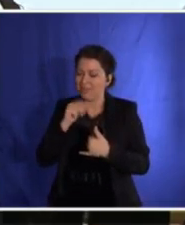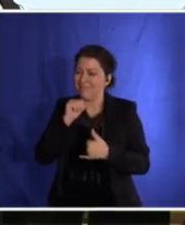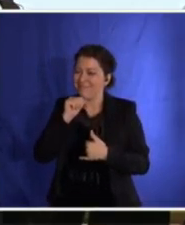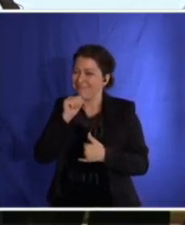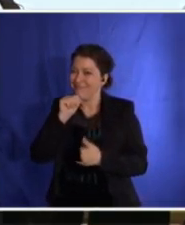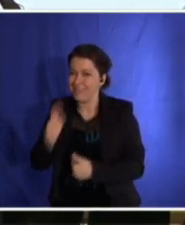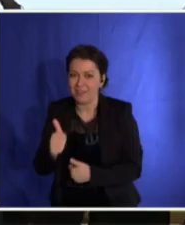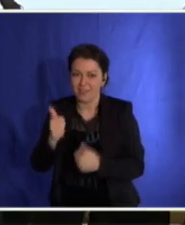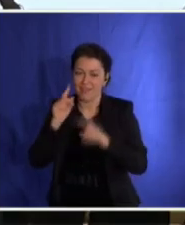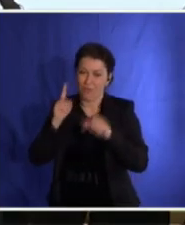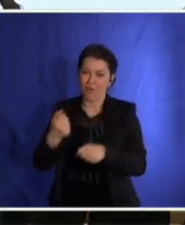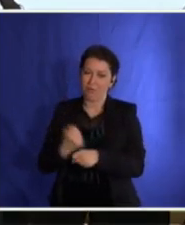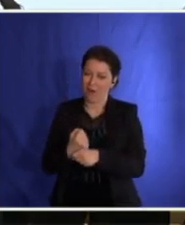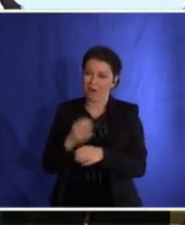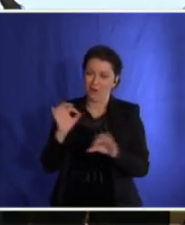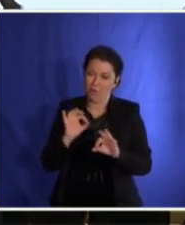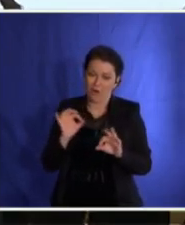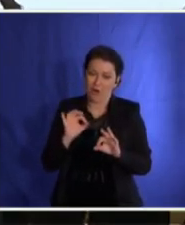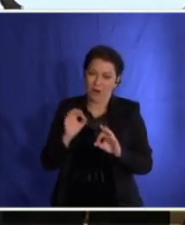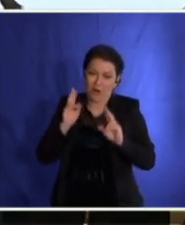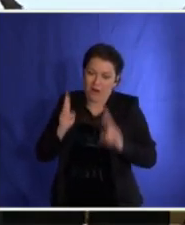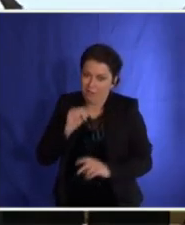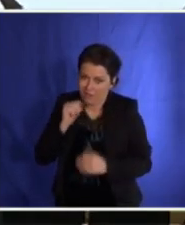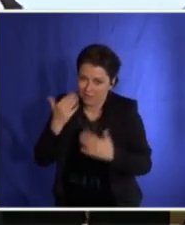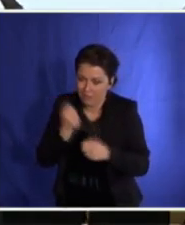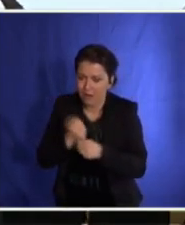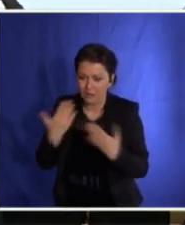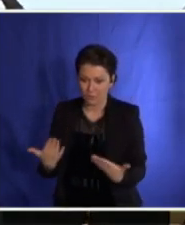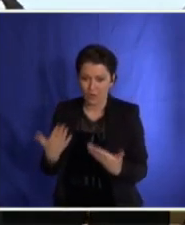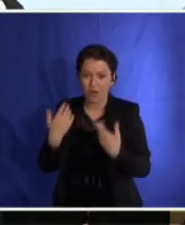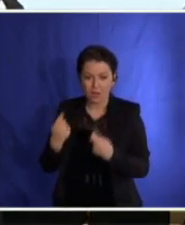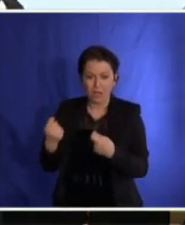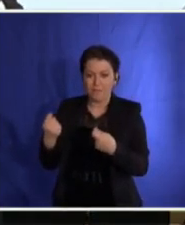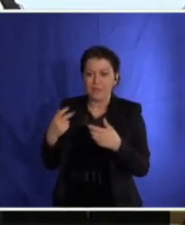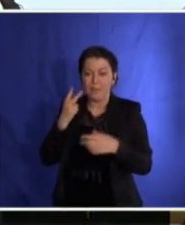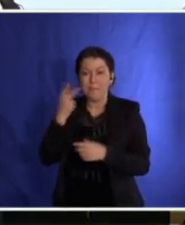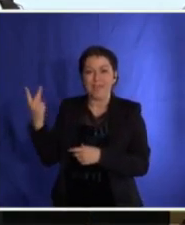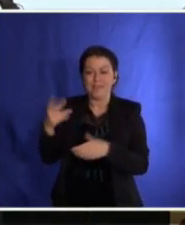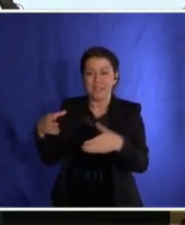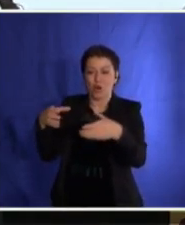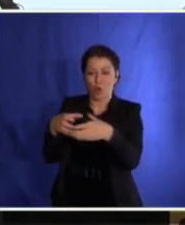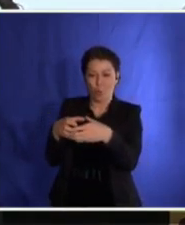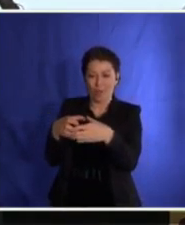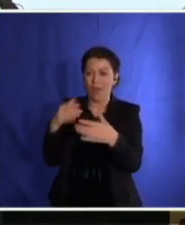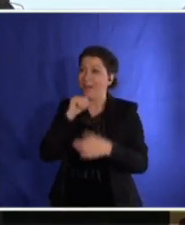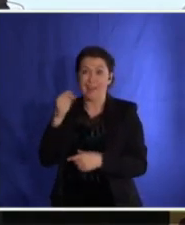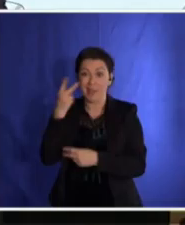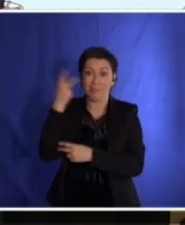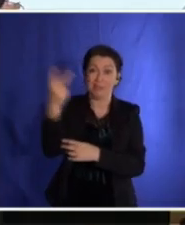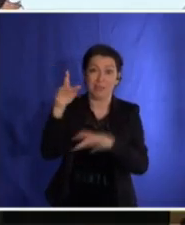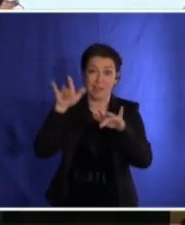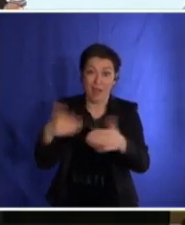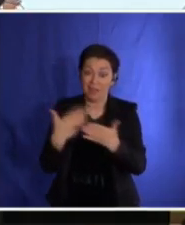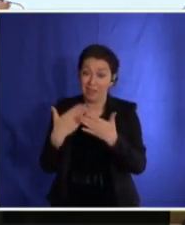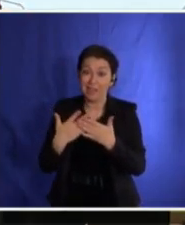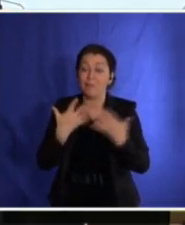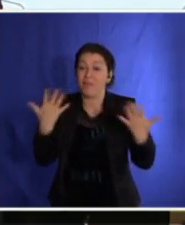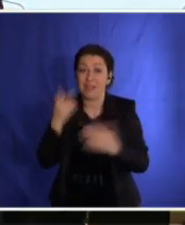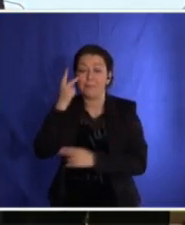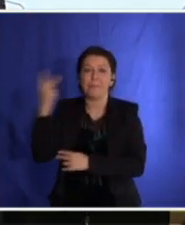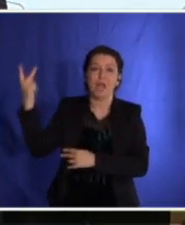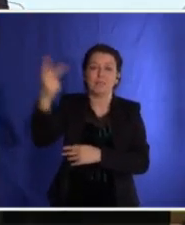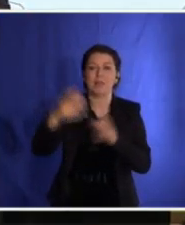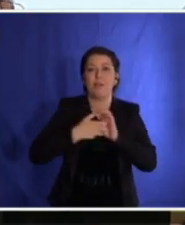oder soll. Gibt es eine Perspektivengruppe, die hat keine Perspektive gefunden, deswegen wird die Perspektive verlängert. Ist auch